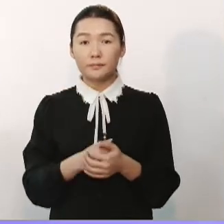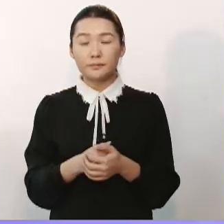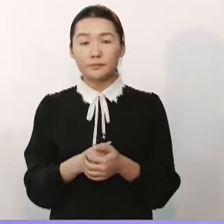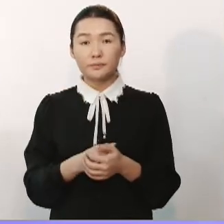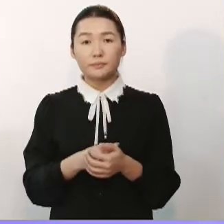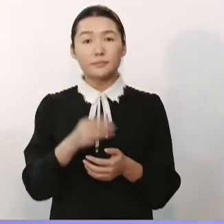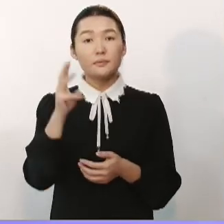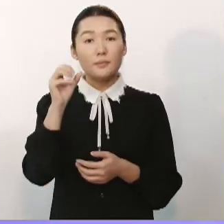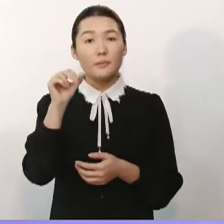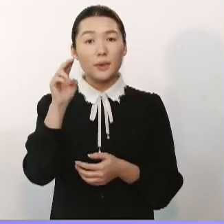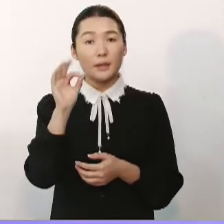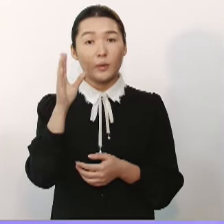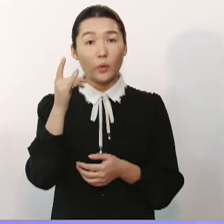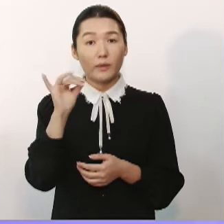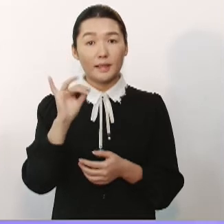медовый,